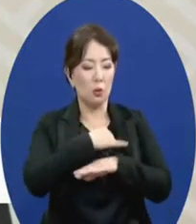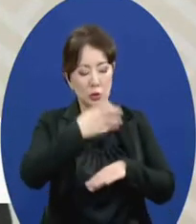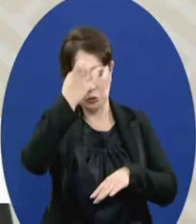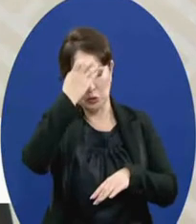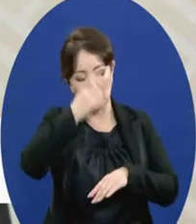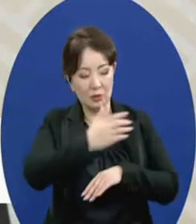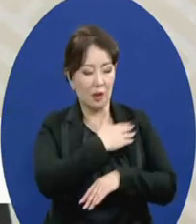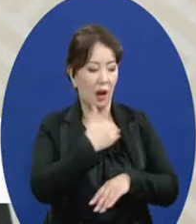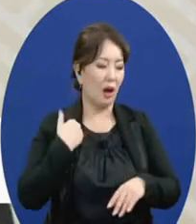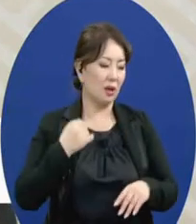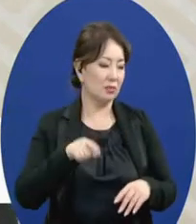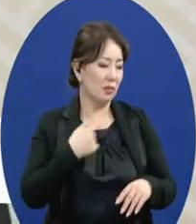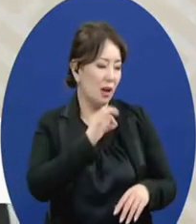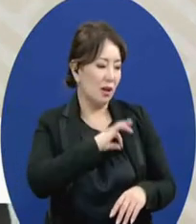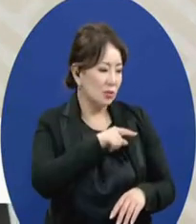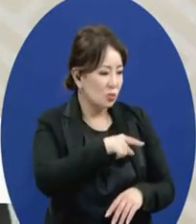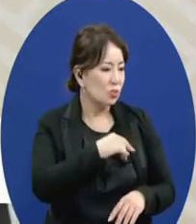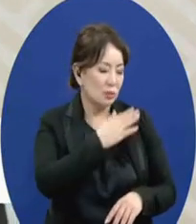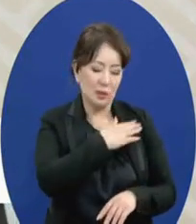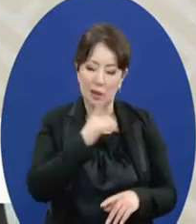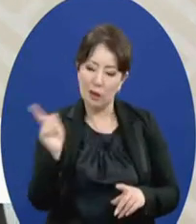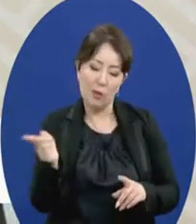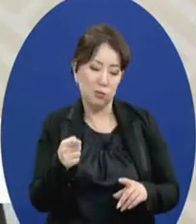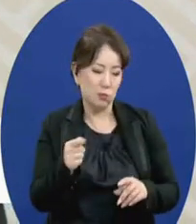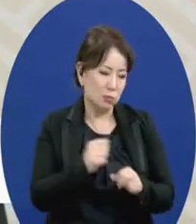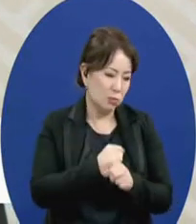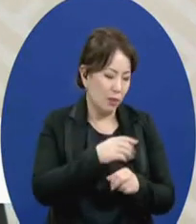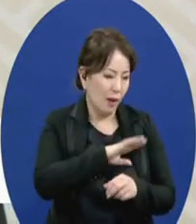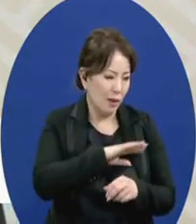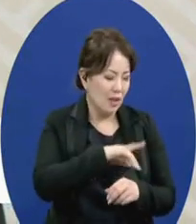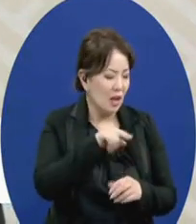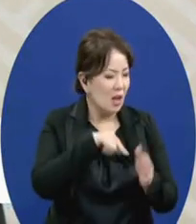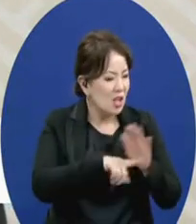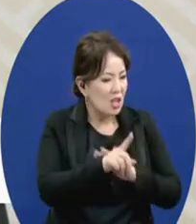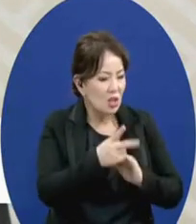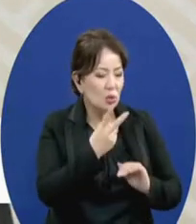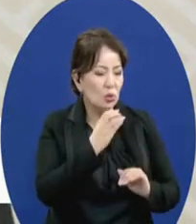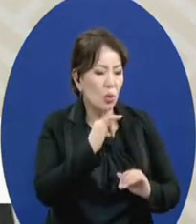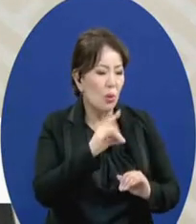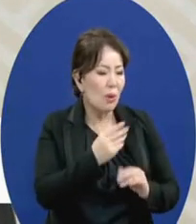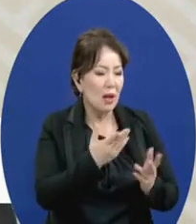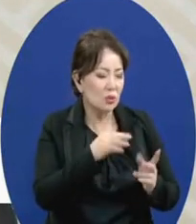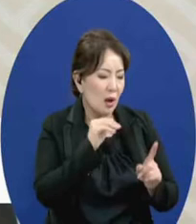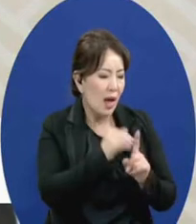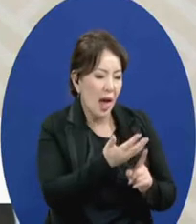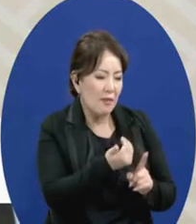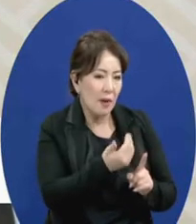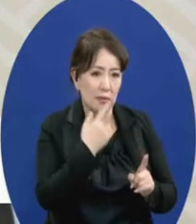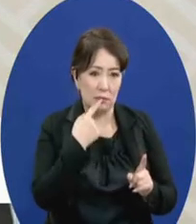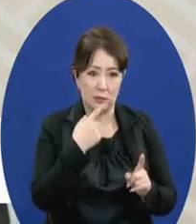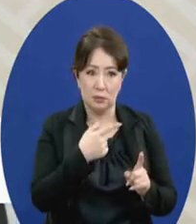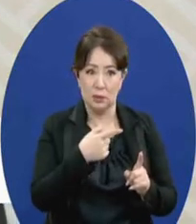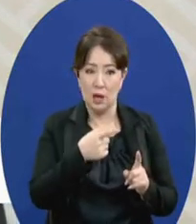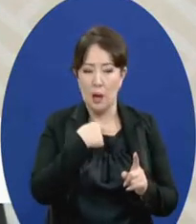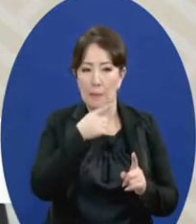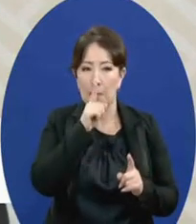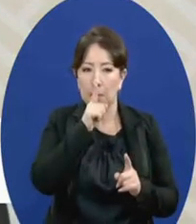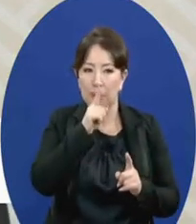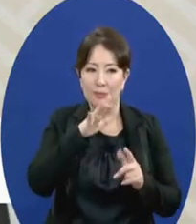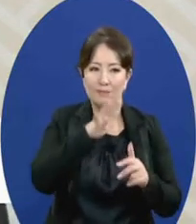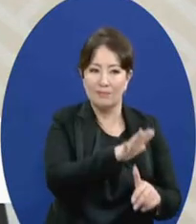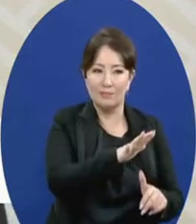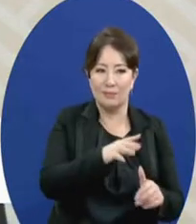ашиглаад цагдаа шүүхийн байгууллагаар айлгах, улмаар экструулжаа хэлхийг шаардах ийм одоо байдлаар амийг нь